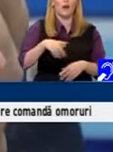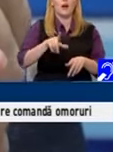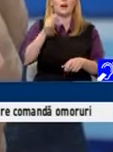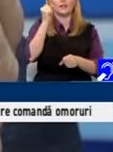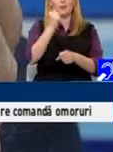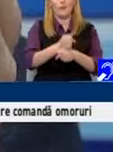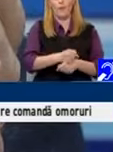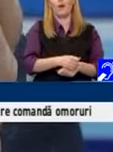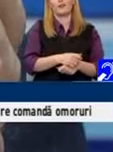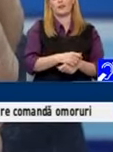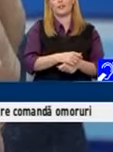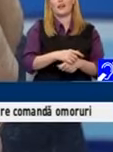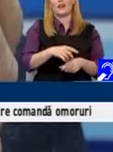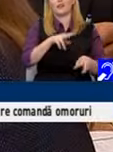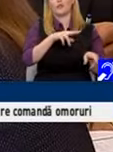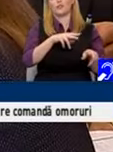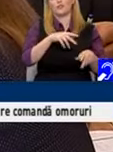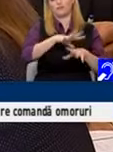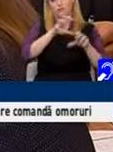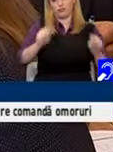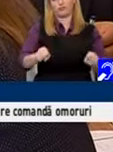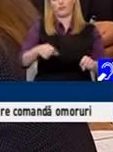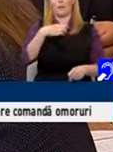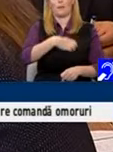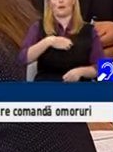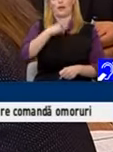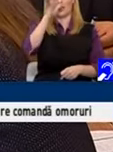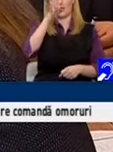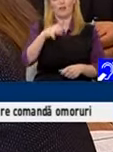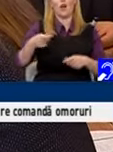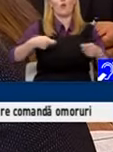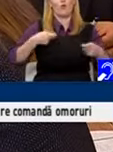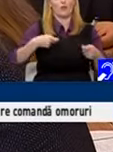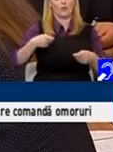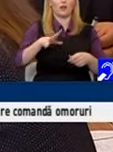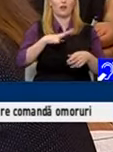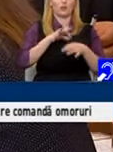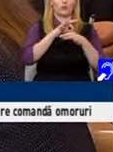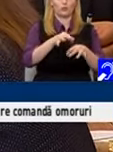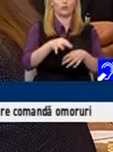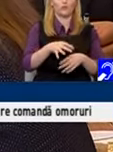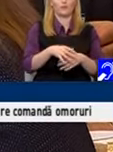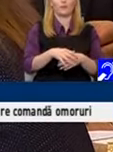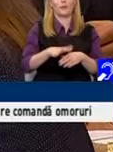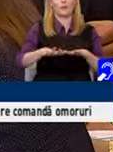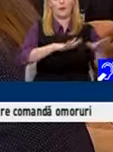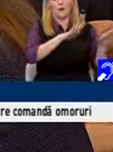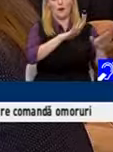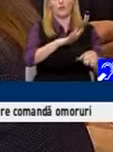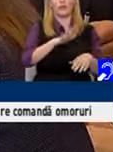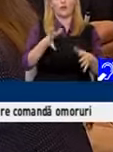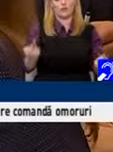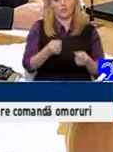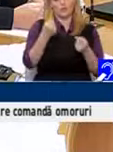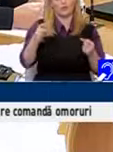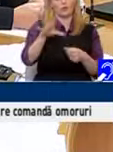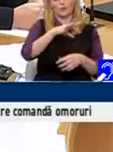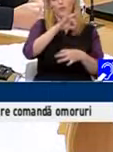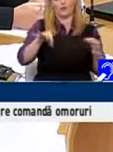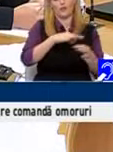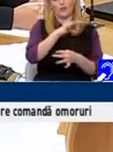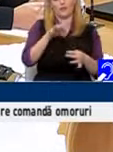poată manevra și primăria Chișinău. Plahotniuc a spus că guvernul, condus de adjunctul său de partid, va susține proiectele